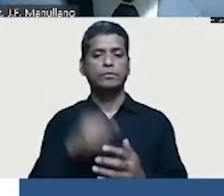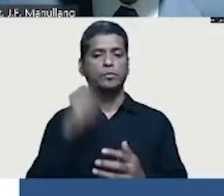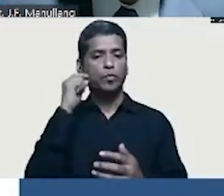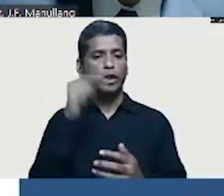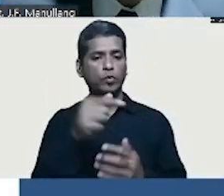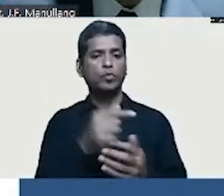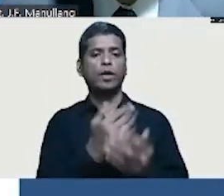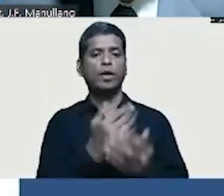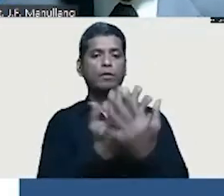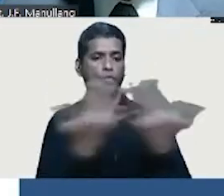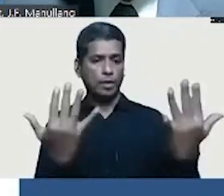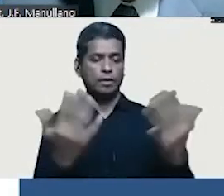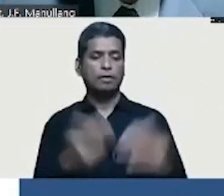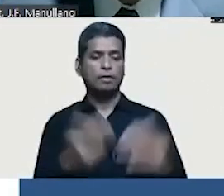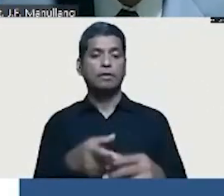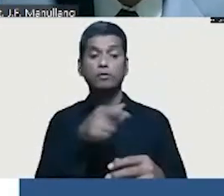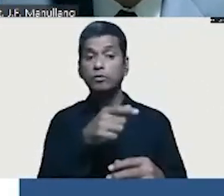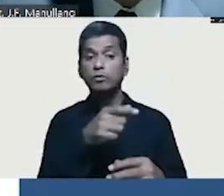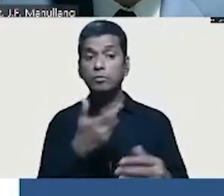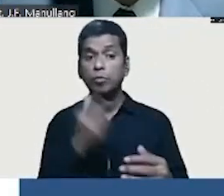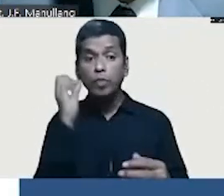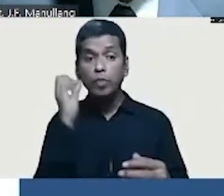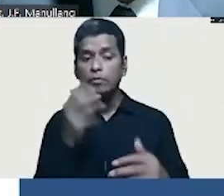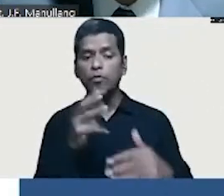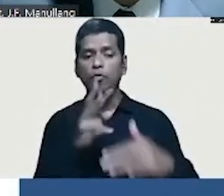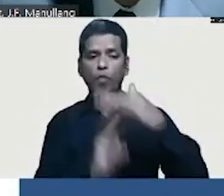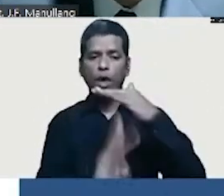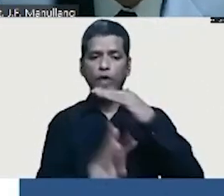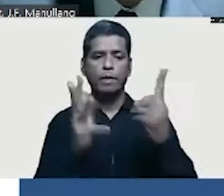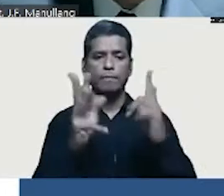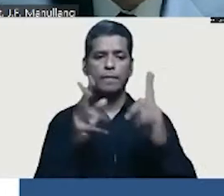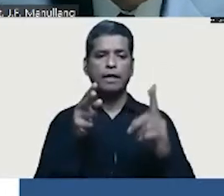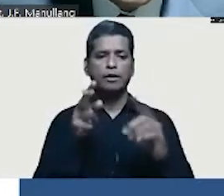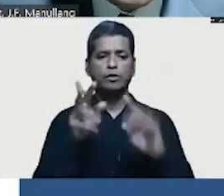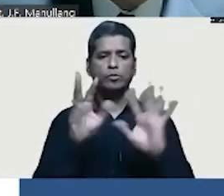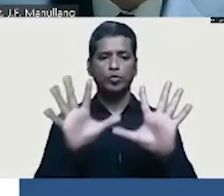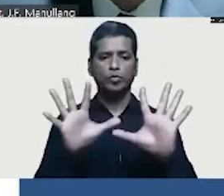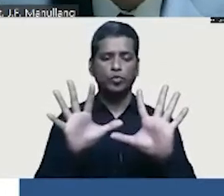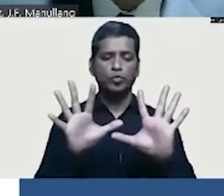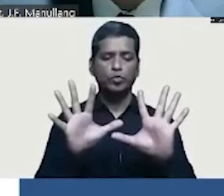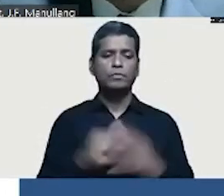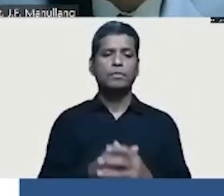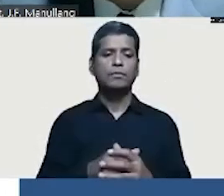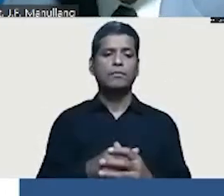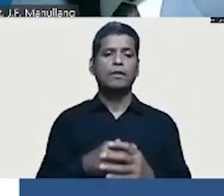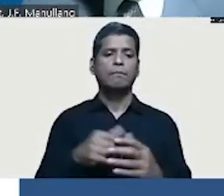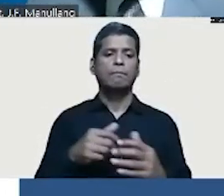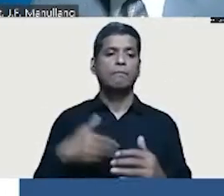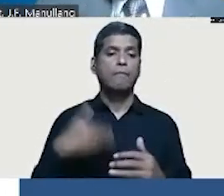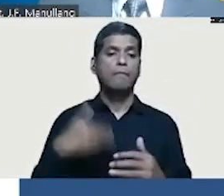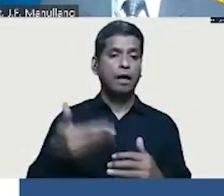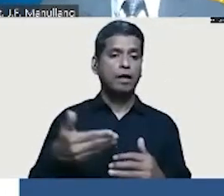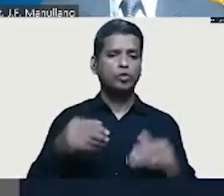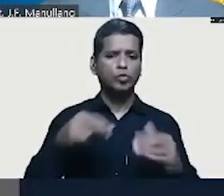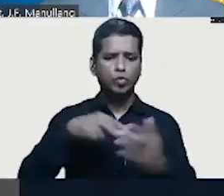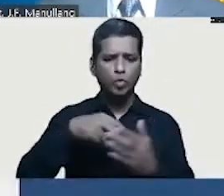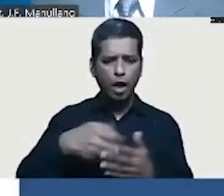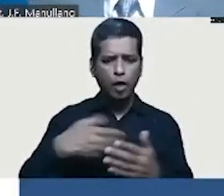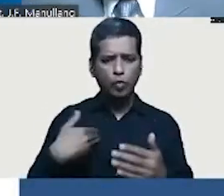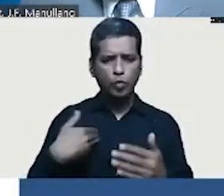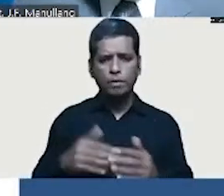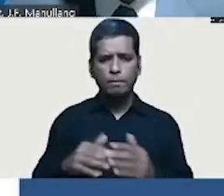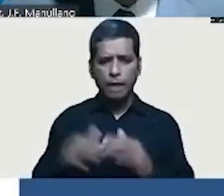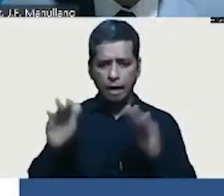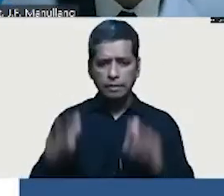w910 dikatakan sembahlah Allah karena kesaksian Yesus adalah roh leluhur dan apa dengan lain